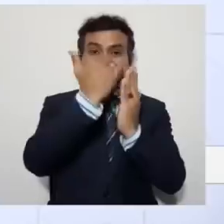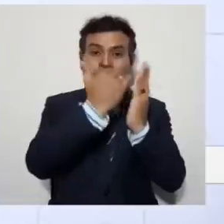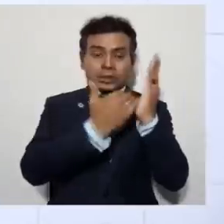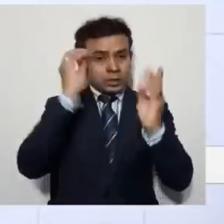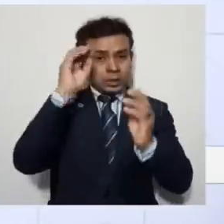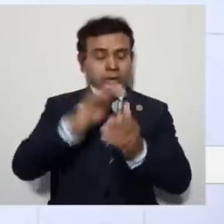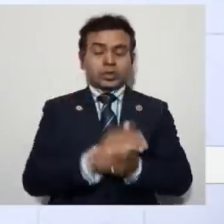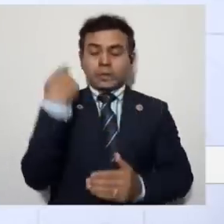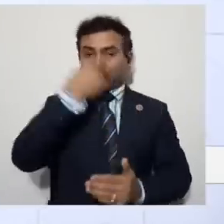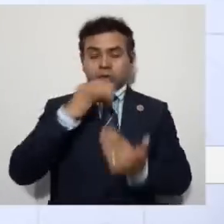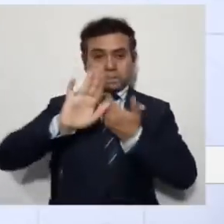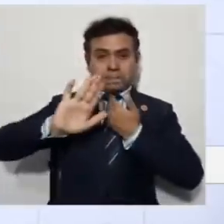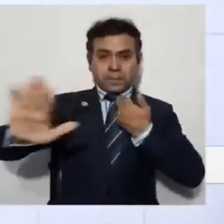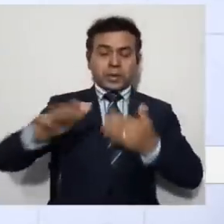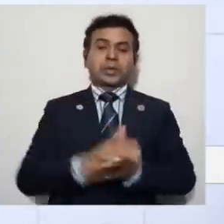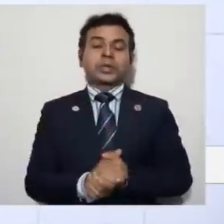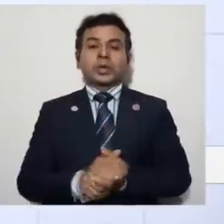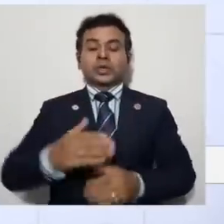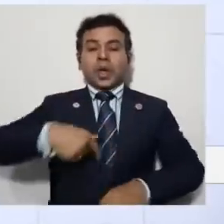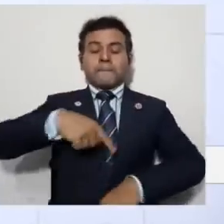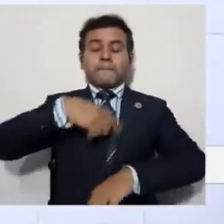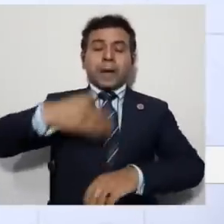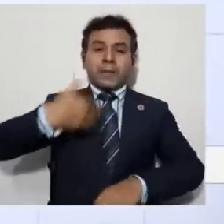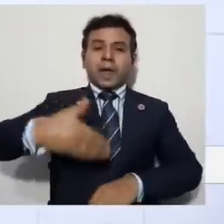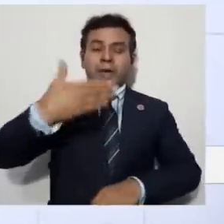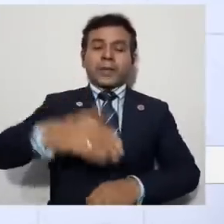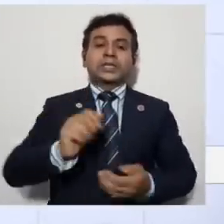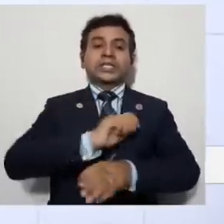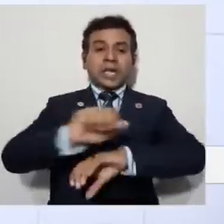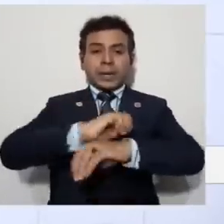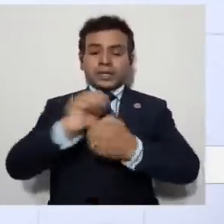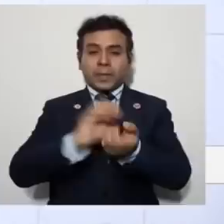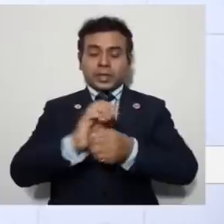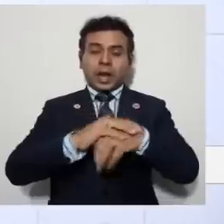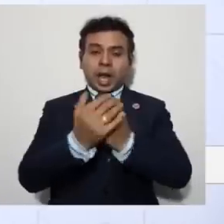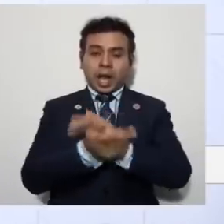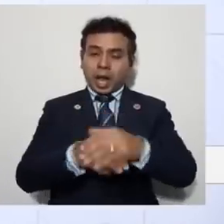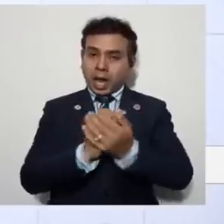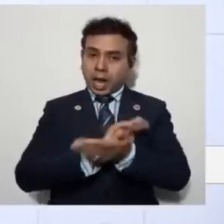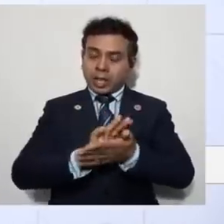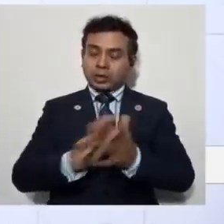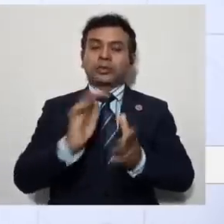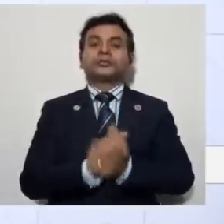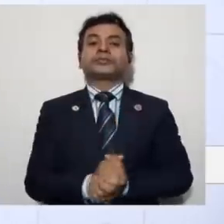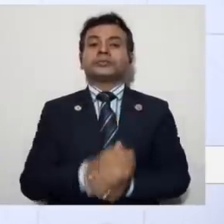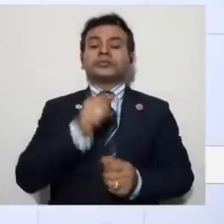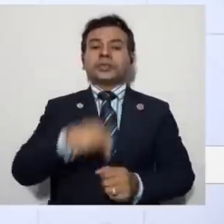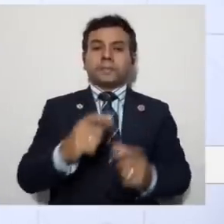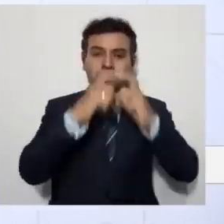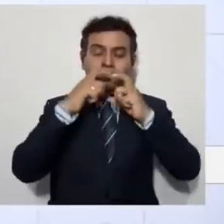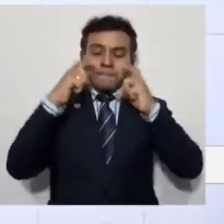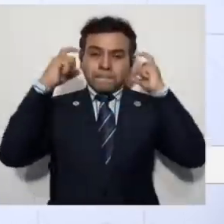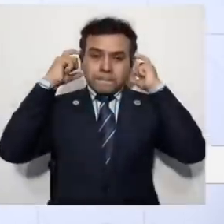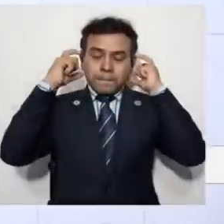যে স্বাস্থ্যবিধিগুলো আছে সেগুলো মেনে চলুন, সামাজিক দূরত্ব বজায় রাখুন, নিয়মিতভাবে সাবান পানি দিয়ে 20 সেকেন্ড